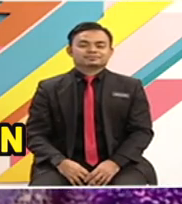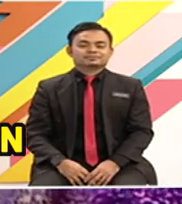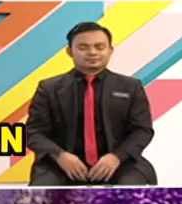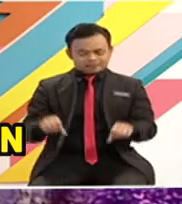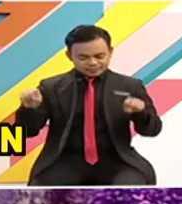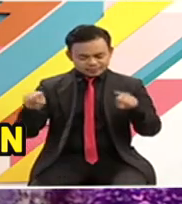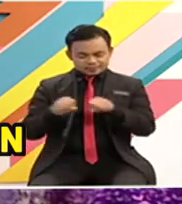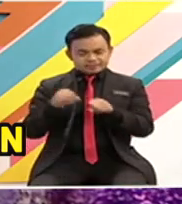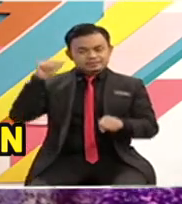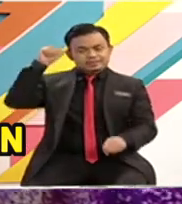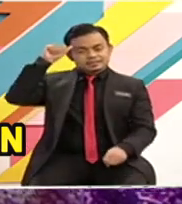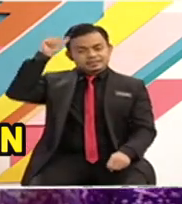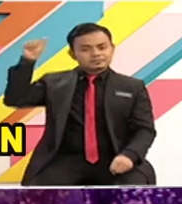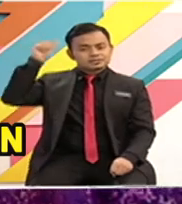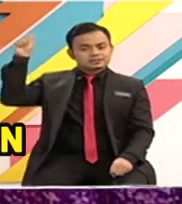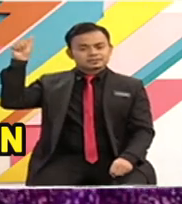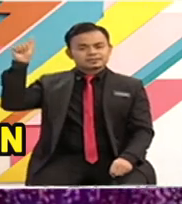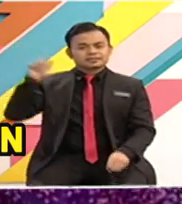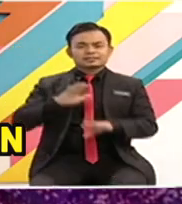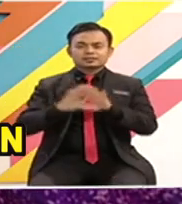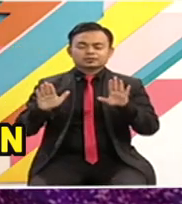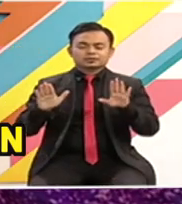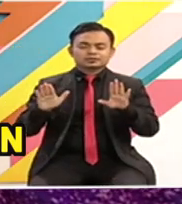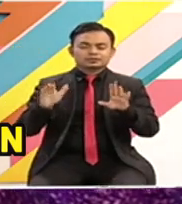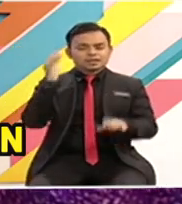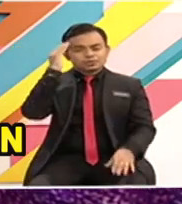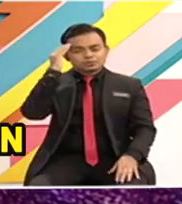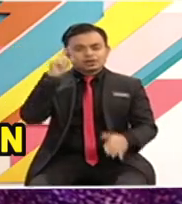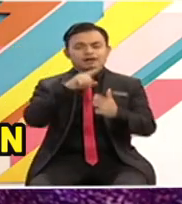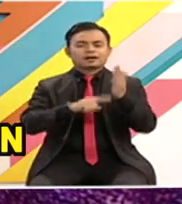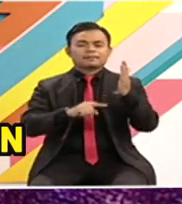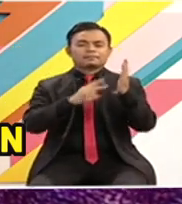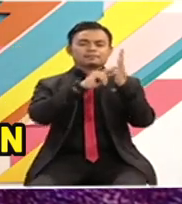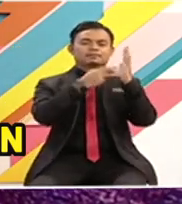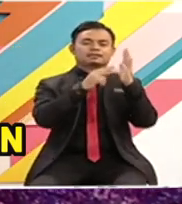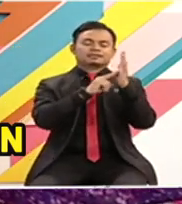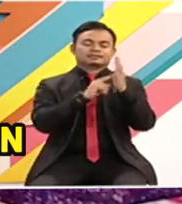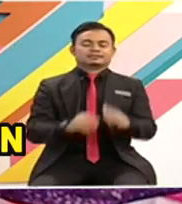sebenarnya tak ada orang pun tahu Apa maknanya Yeng Oke kita